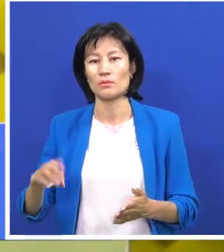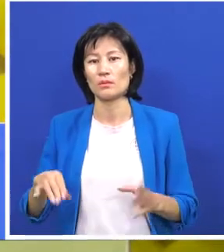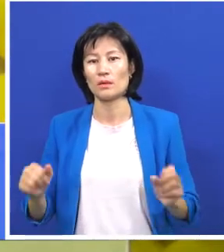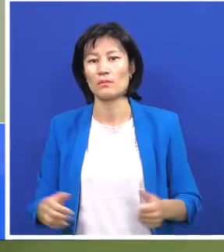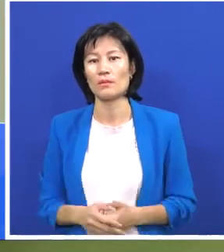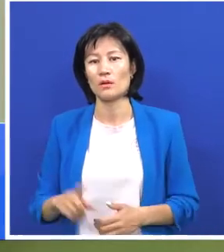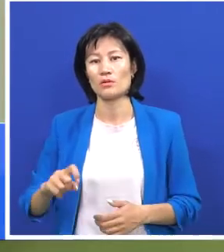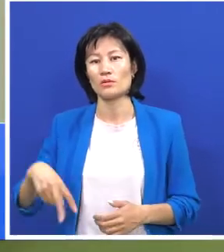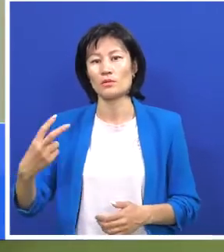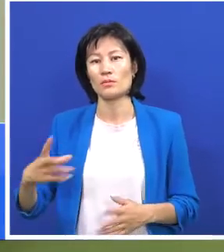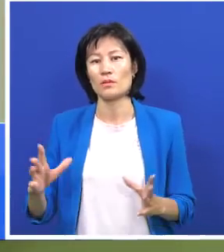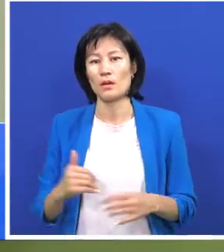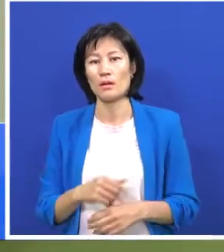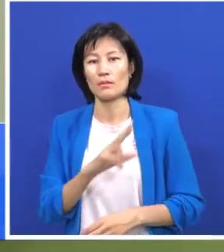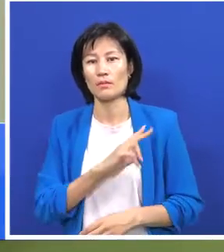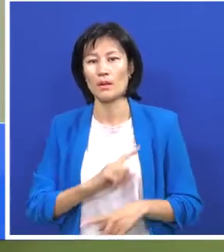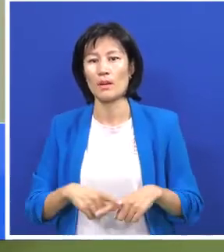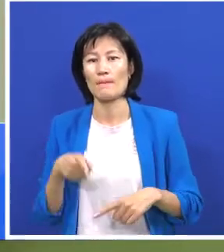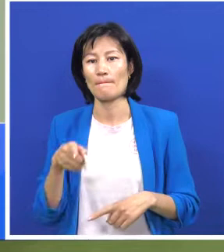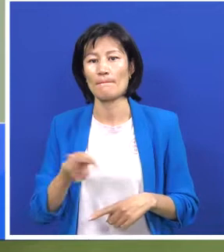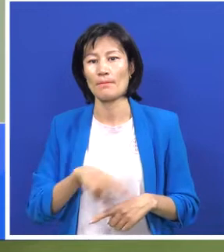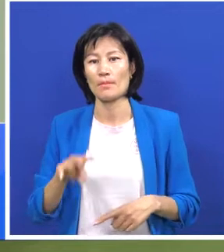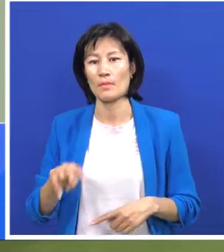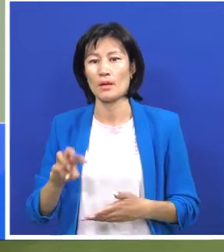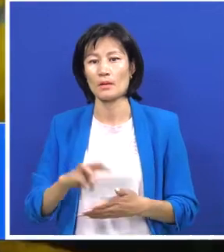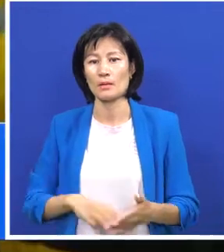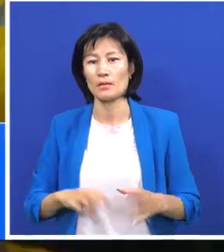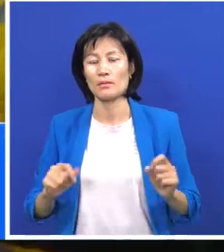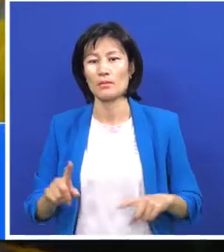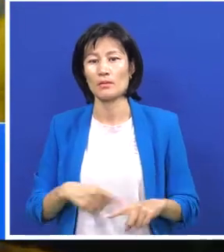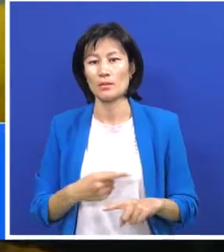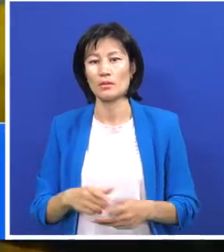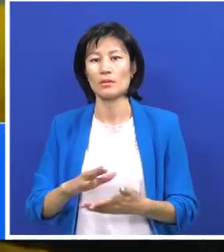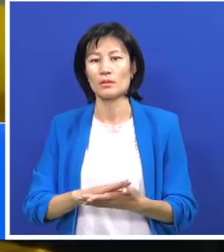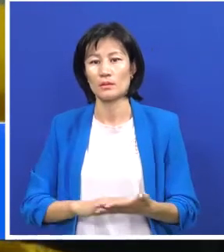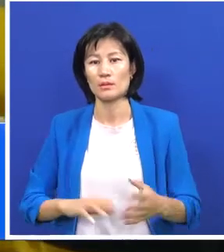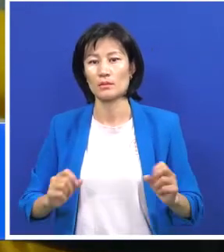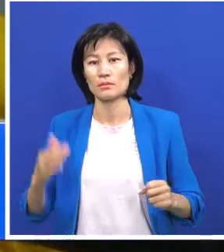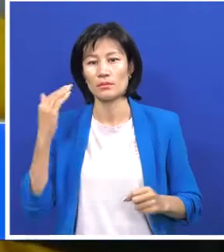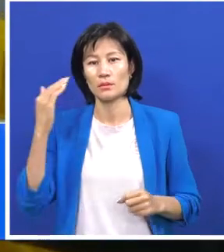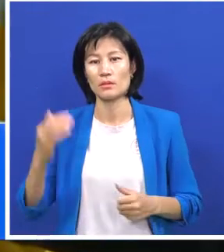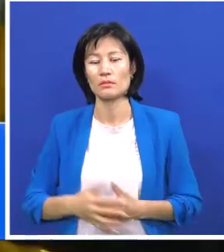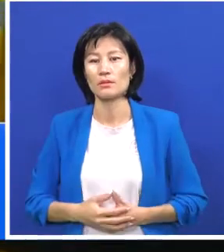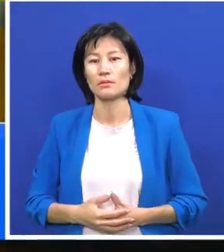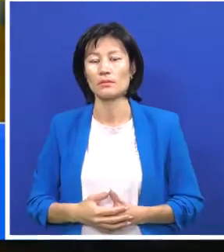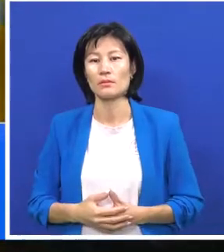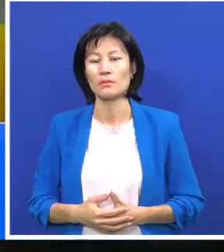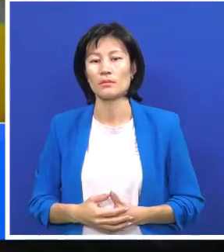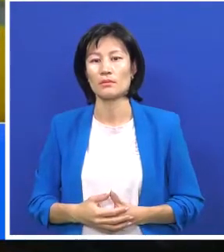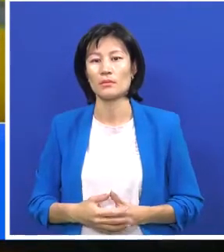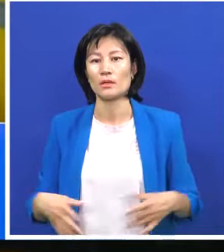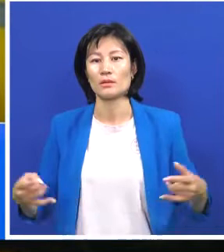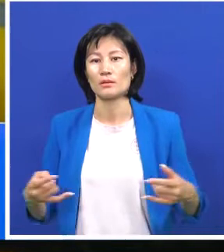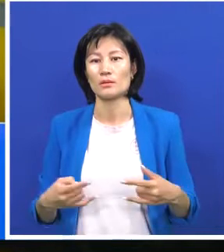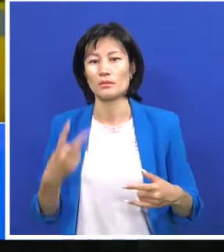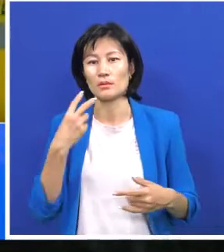бойынша 122 әкімшілік іс бойынша 1 миллион теңге айыппұлдар салынған. Мен бұл кісілерден кешірім сұрадым, мен білген жоқпын бұны. Бұндай болатын